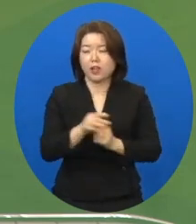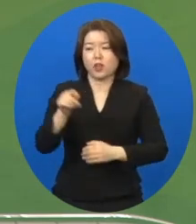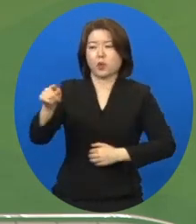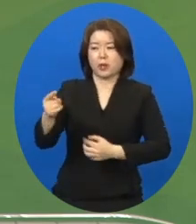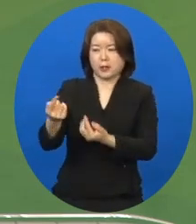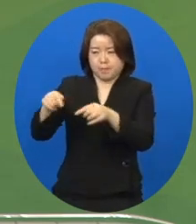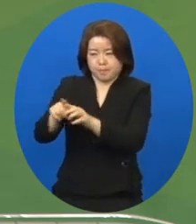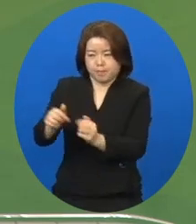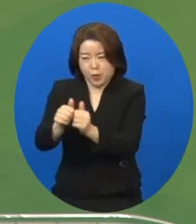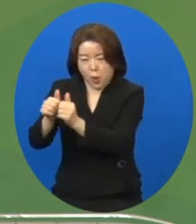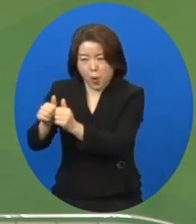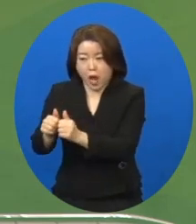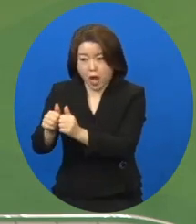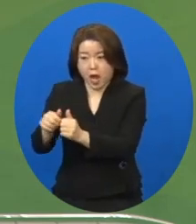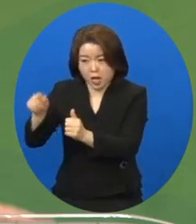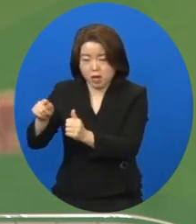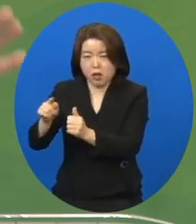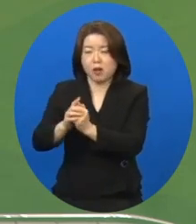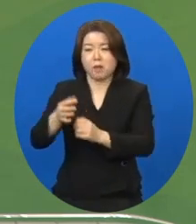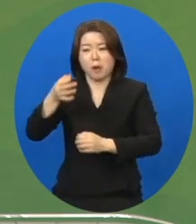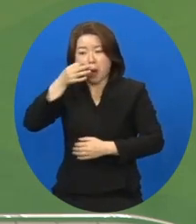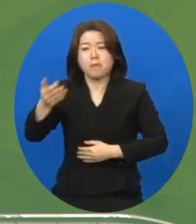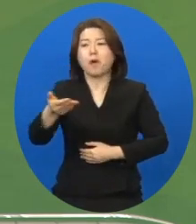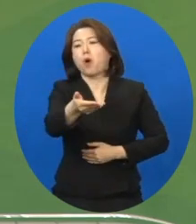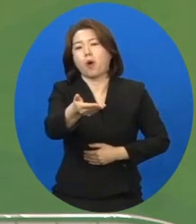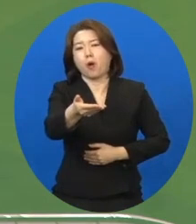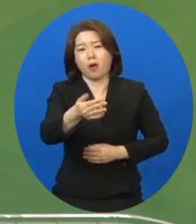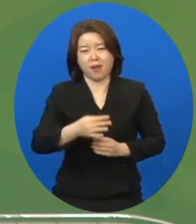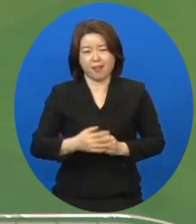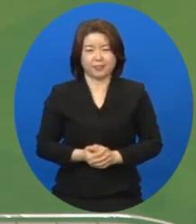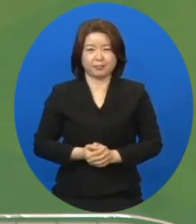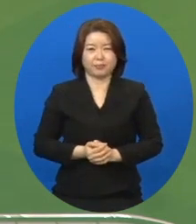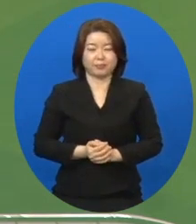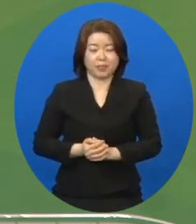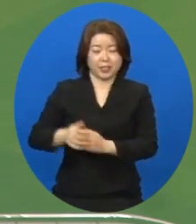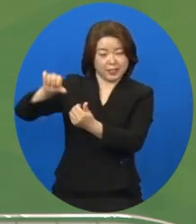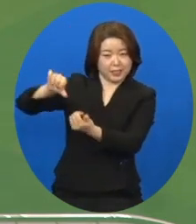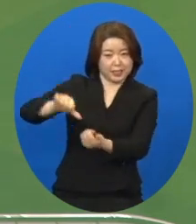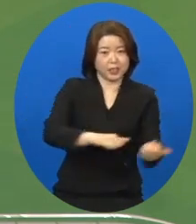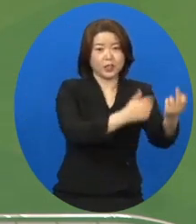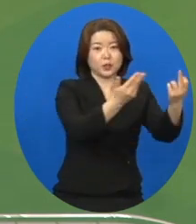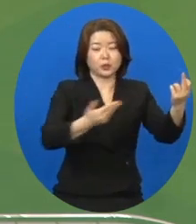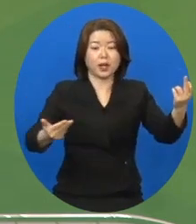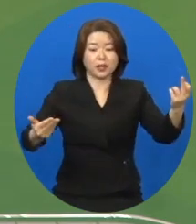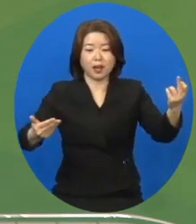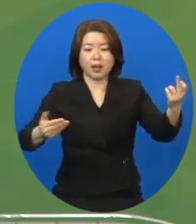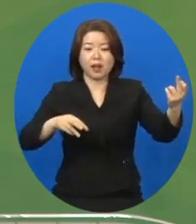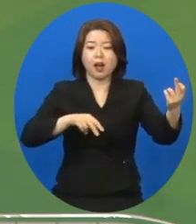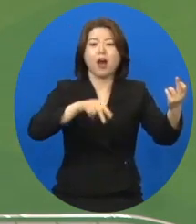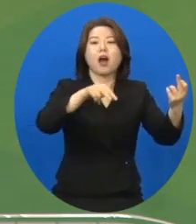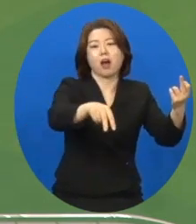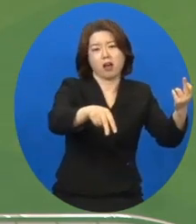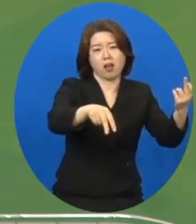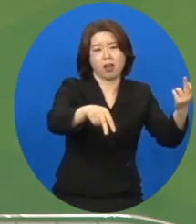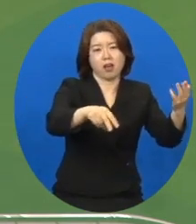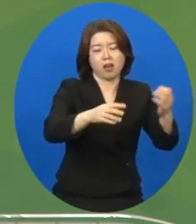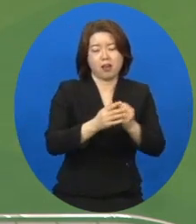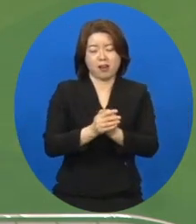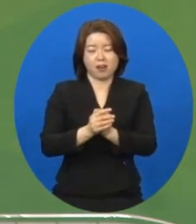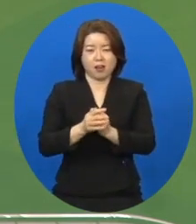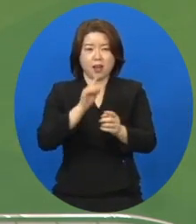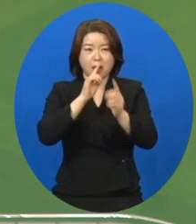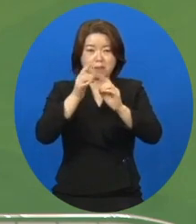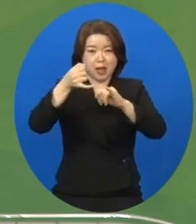그들이 알게 하겠다. 그러면서 그 요단강을 건너라는 겁니다. 언약궤를 맨